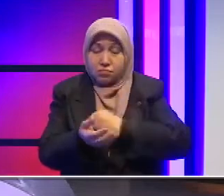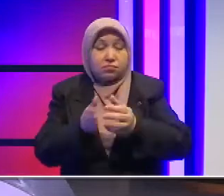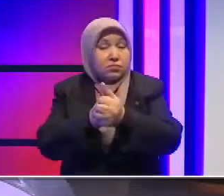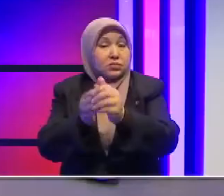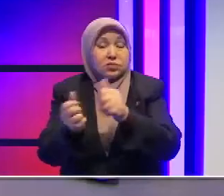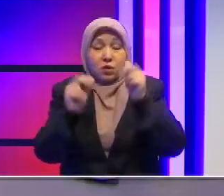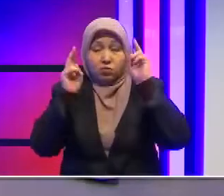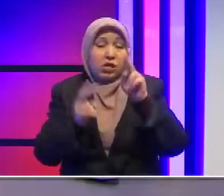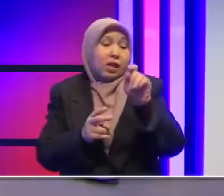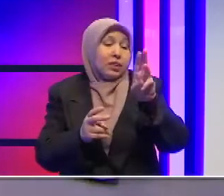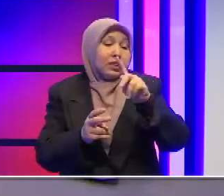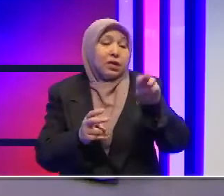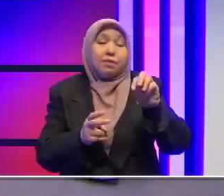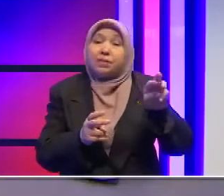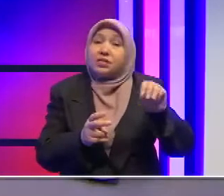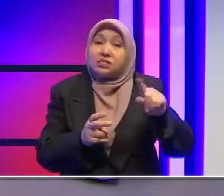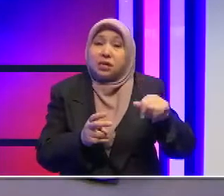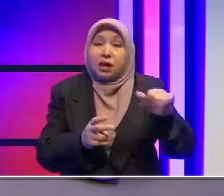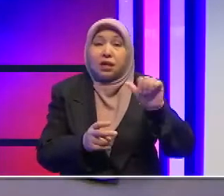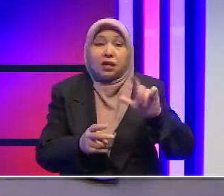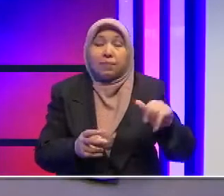Ustaz Tirmizi Ali. Silakan Ustaz.